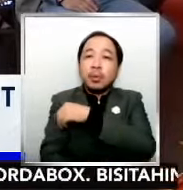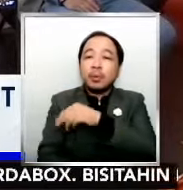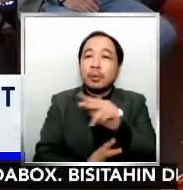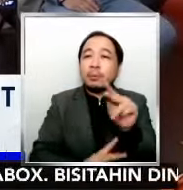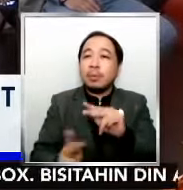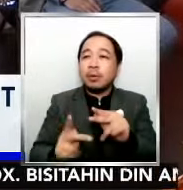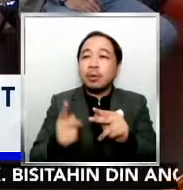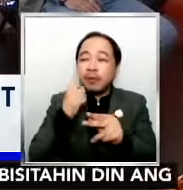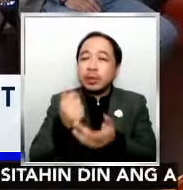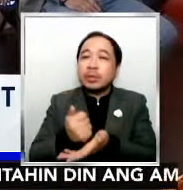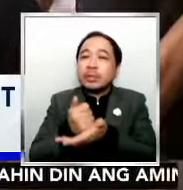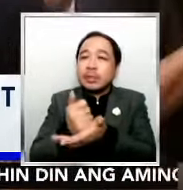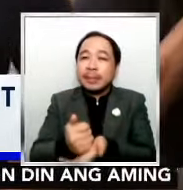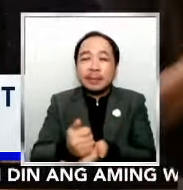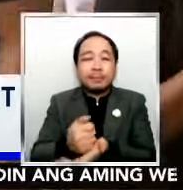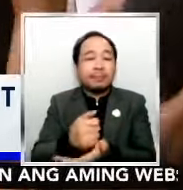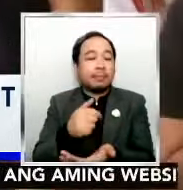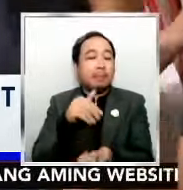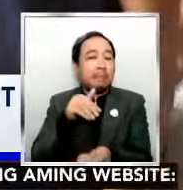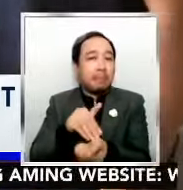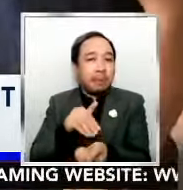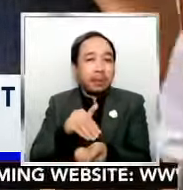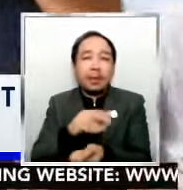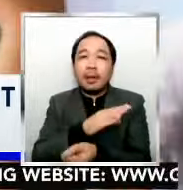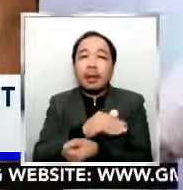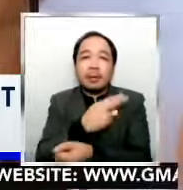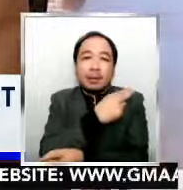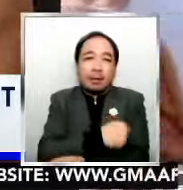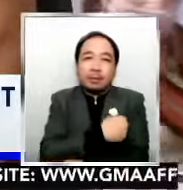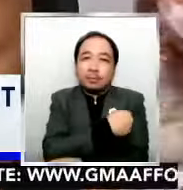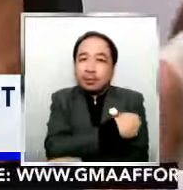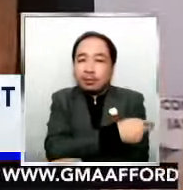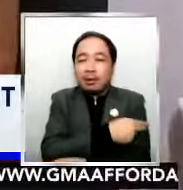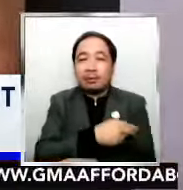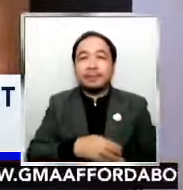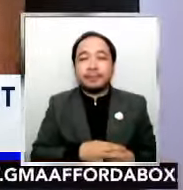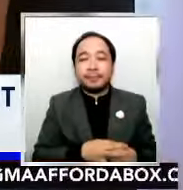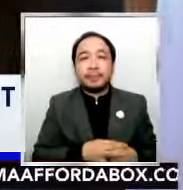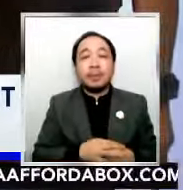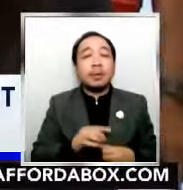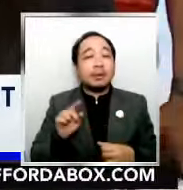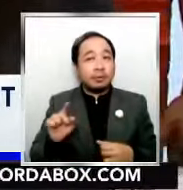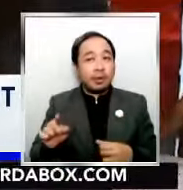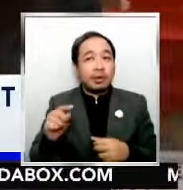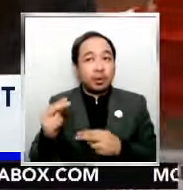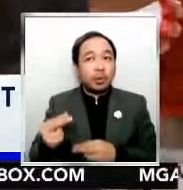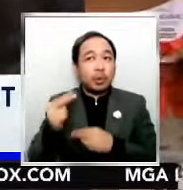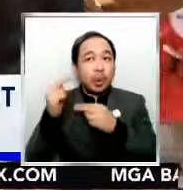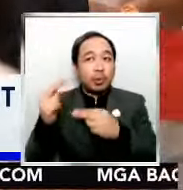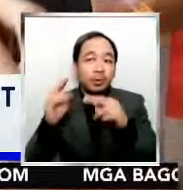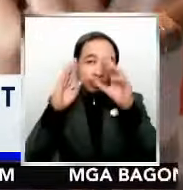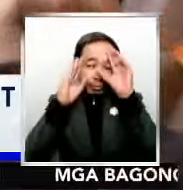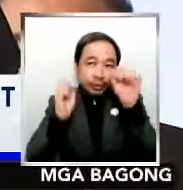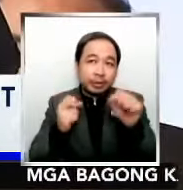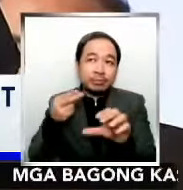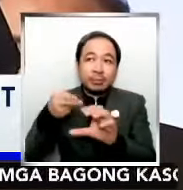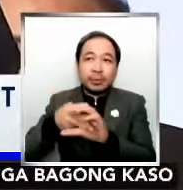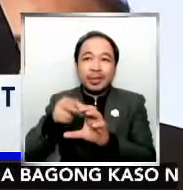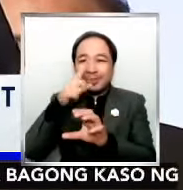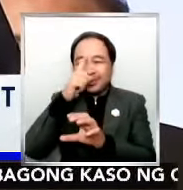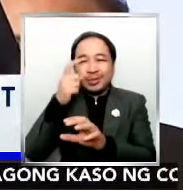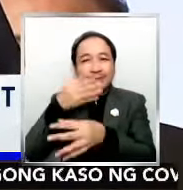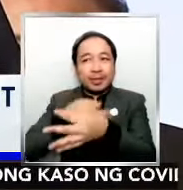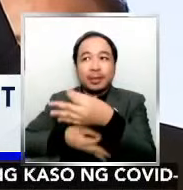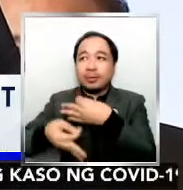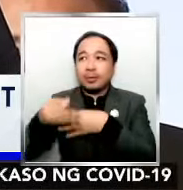medical and hospital assistance. Bilang presidential aspirant na pumasok sa karera dahil sa substitution, wala pa raw katandem na